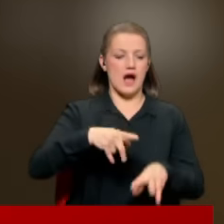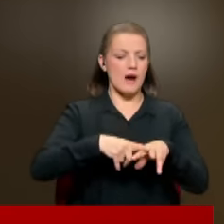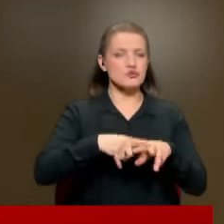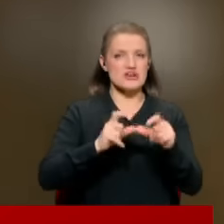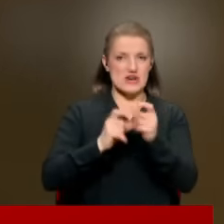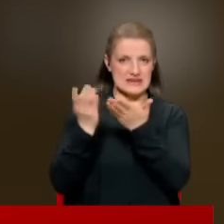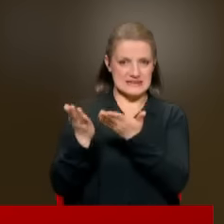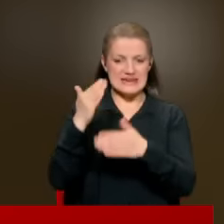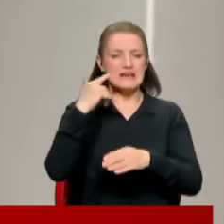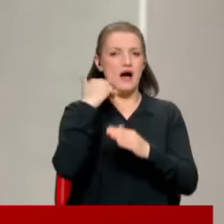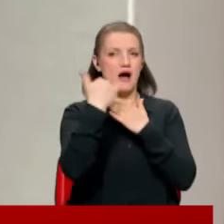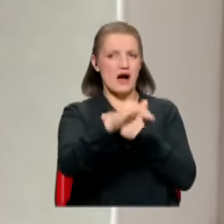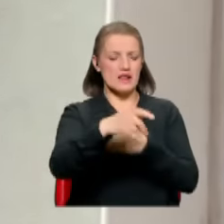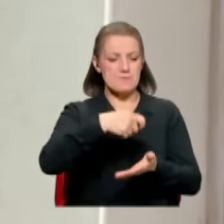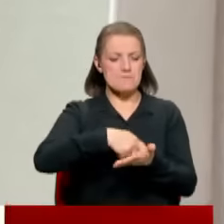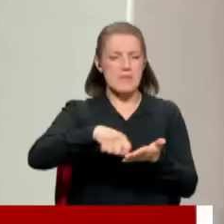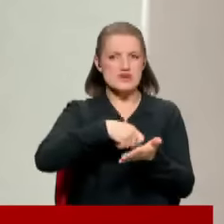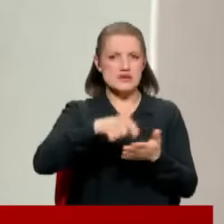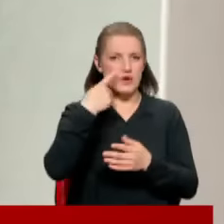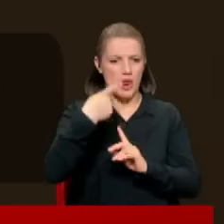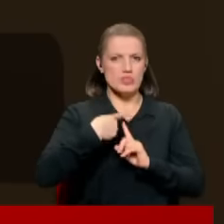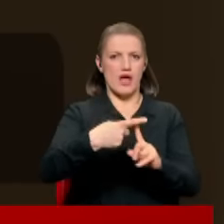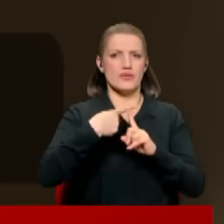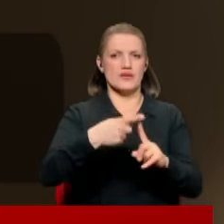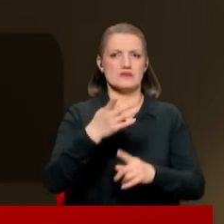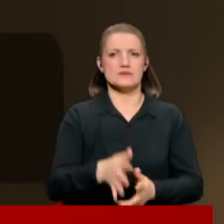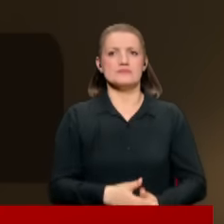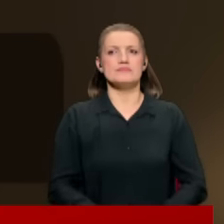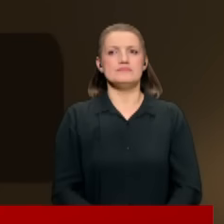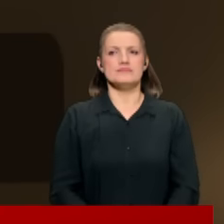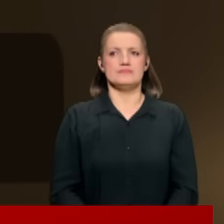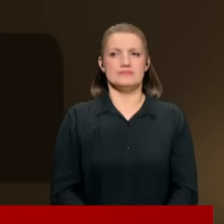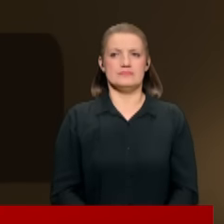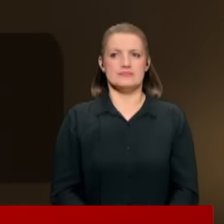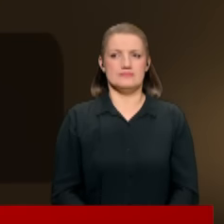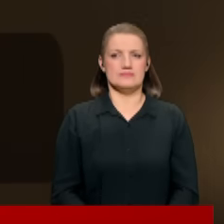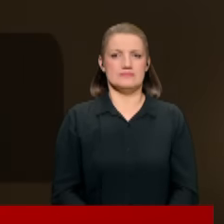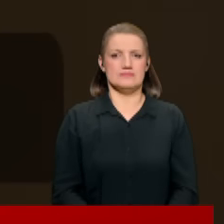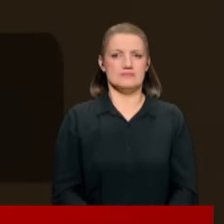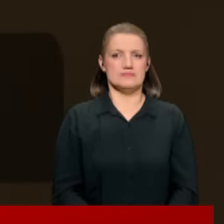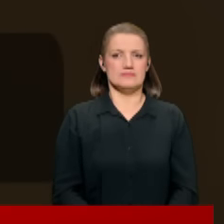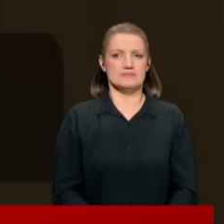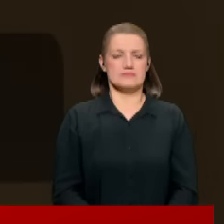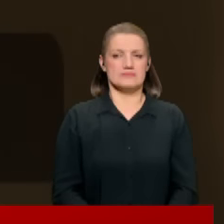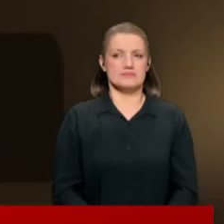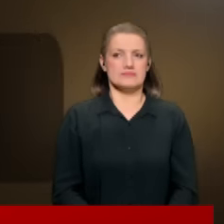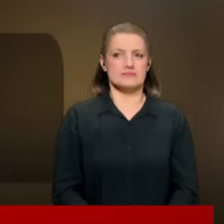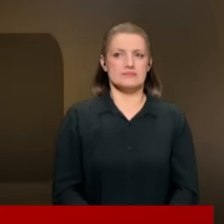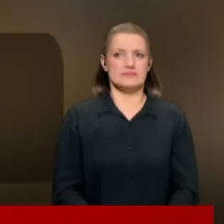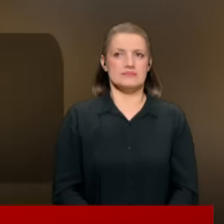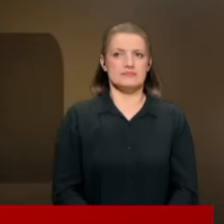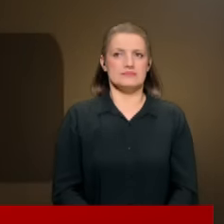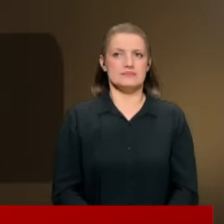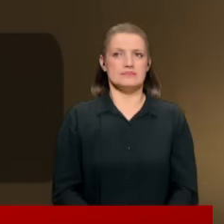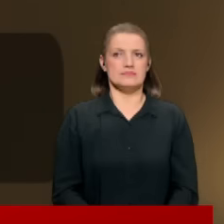Abdullah Şahin seçmeni maaşları üzerinden tehdit etti. Az bulduğumuz emekli maaşımız da gelmeyebilir, çok bulduğumuz